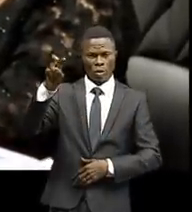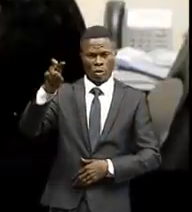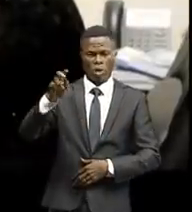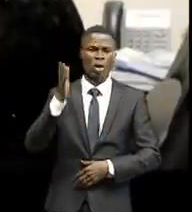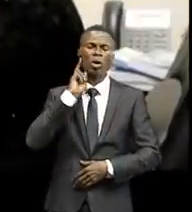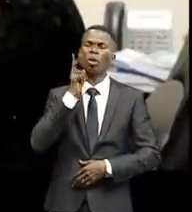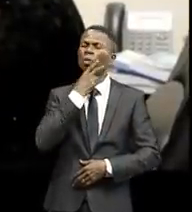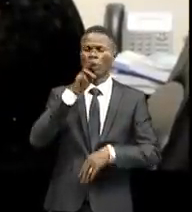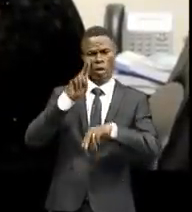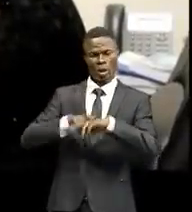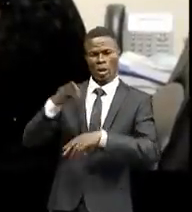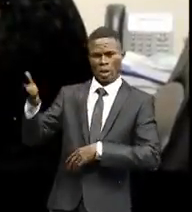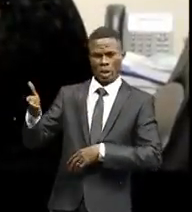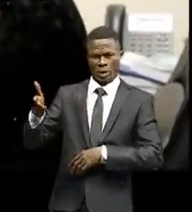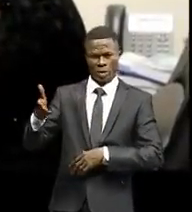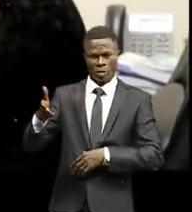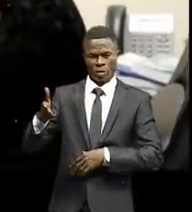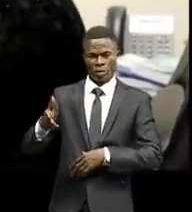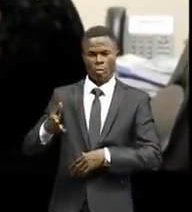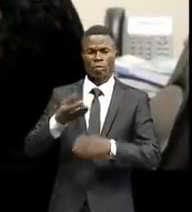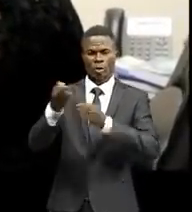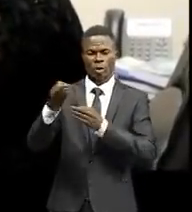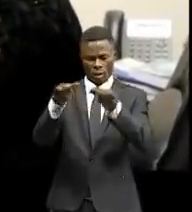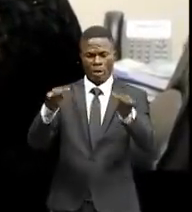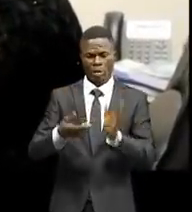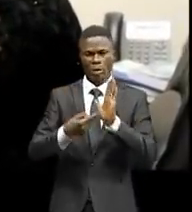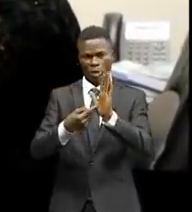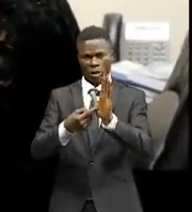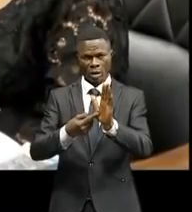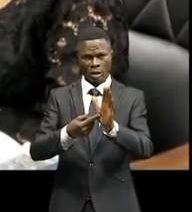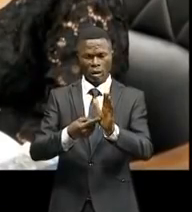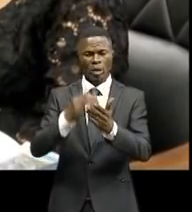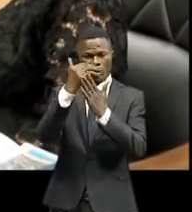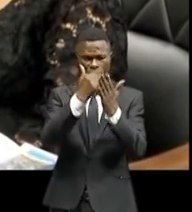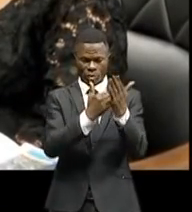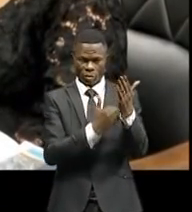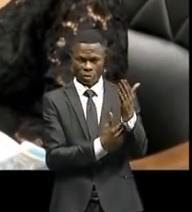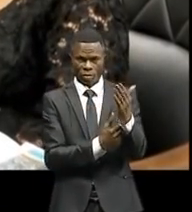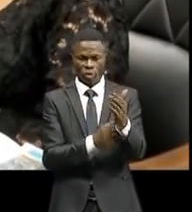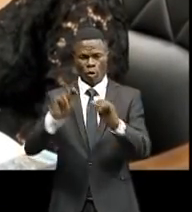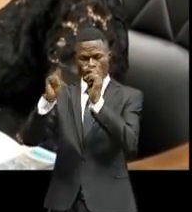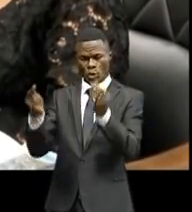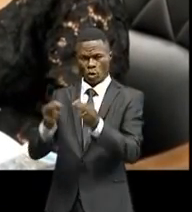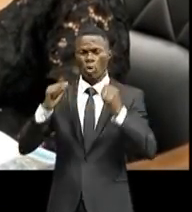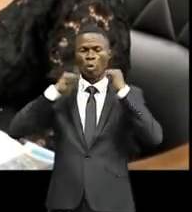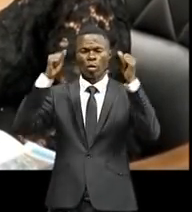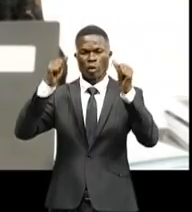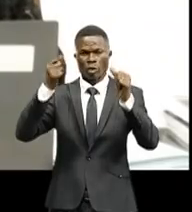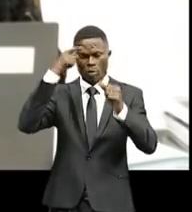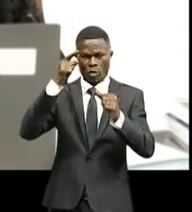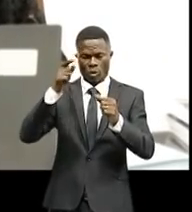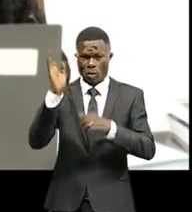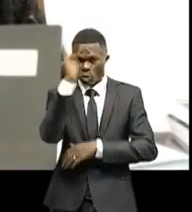hôtel à Kiwanja. Il se révèle de leur déposition qu'ils ont été recrutés par un réseau criminel pour le compte